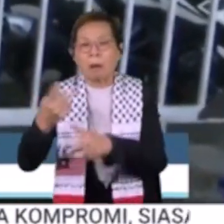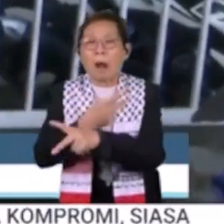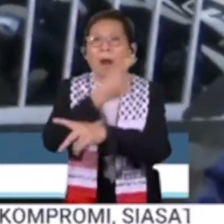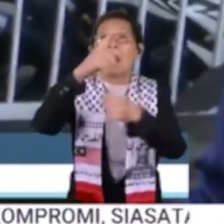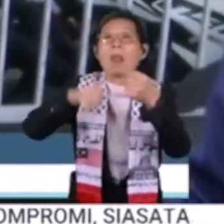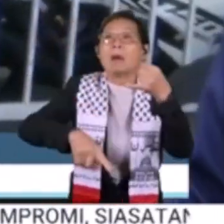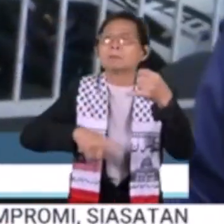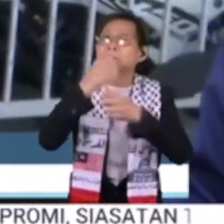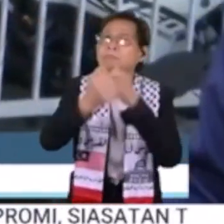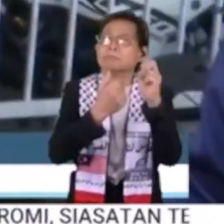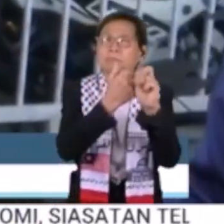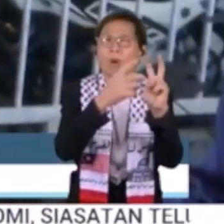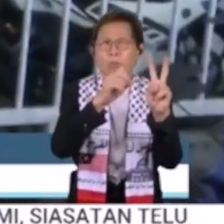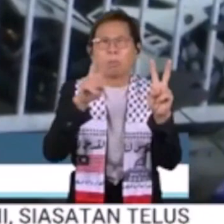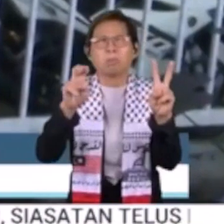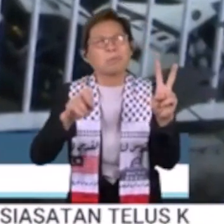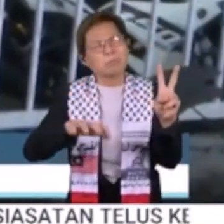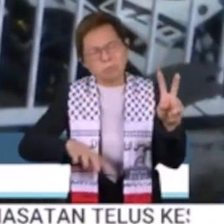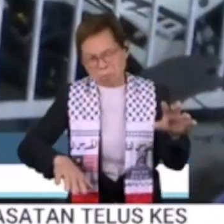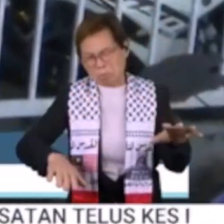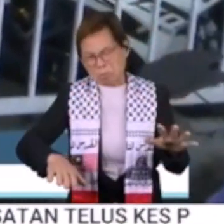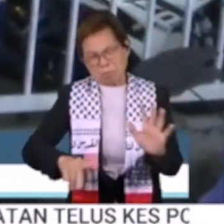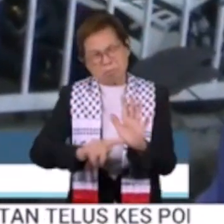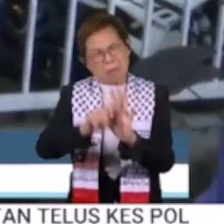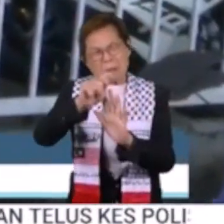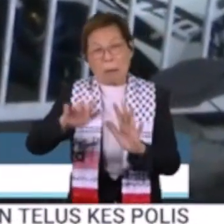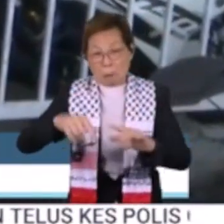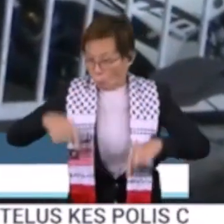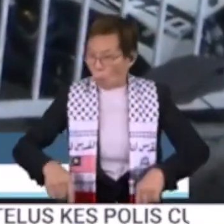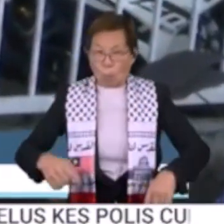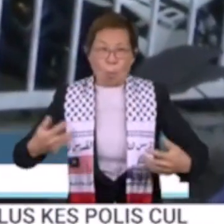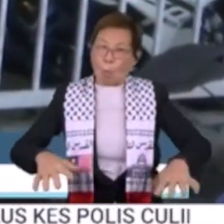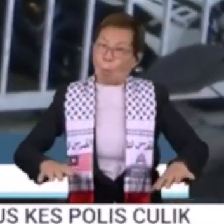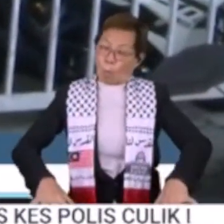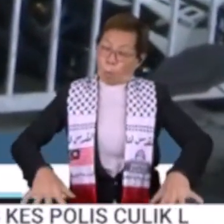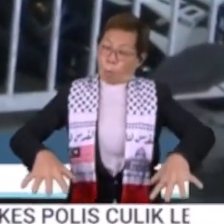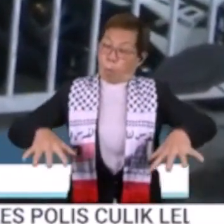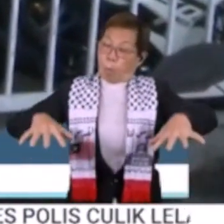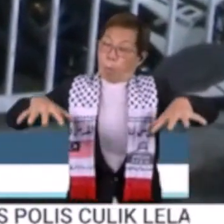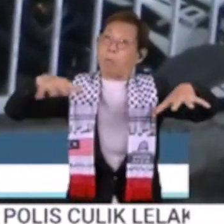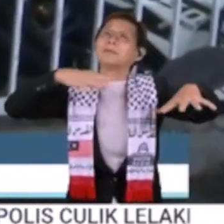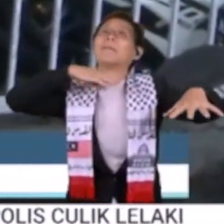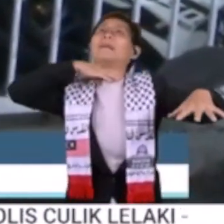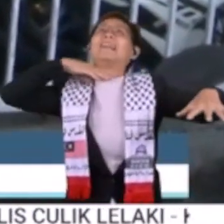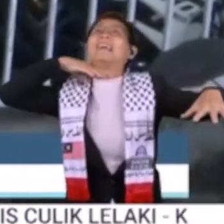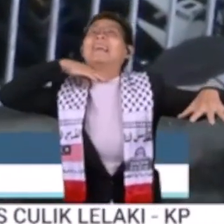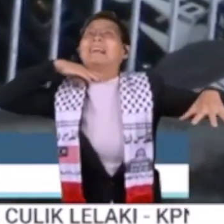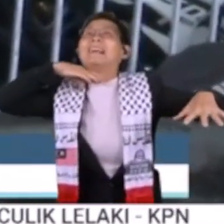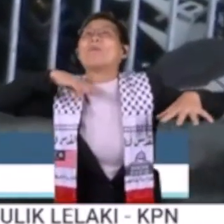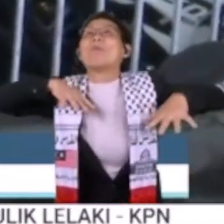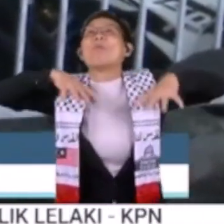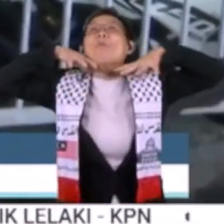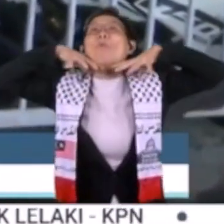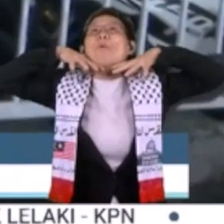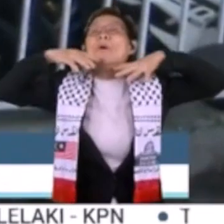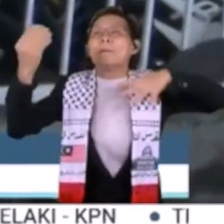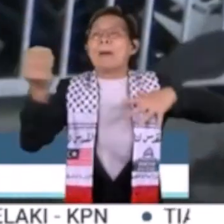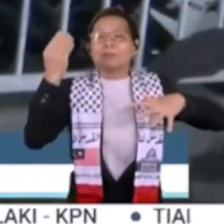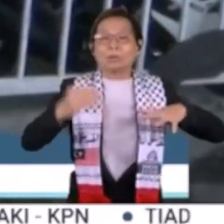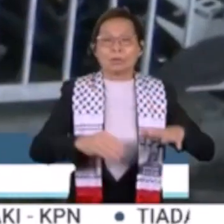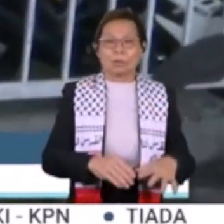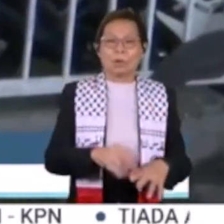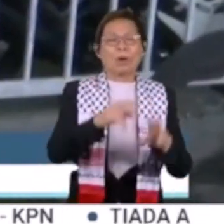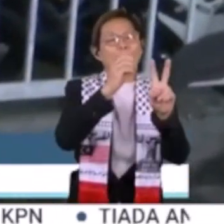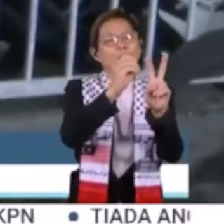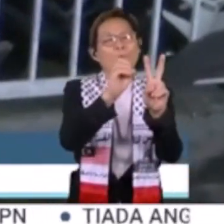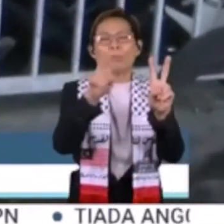tahun 2020, tapi tu tak terlalu tinggi. Yang paling tinggi hari ni lah, paras leher. Yang selalunya